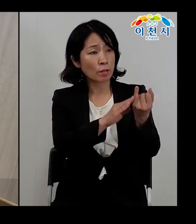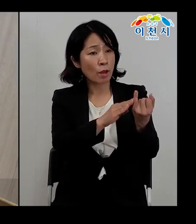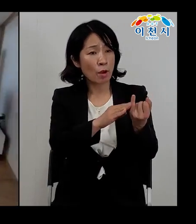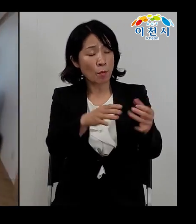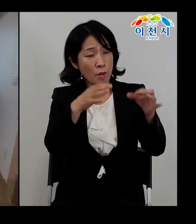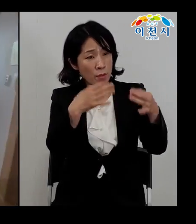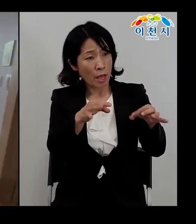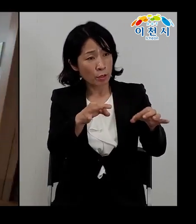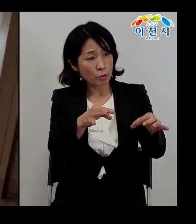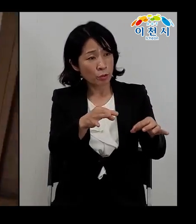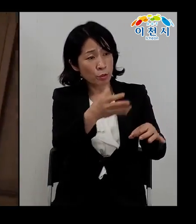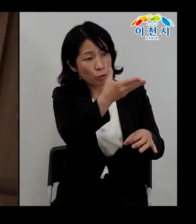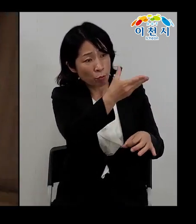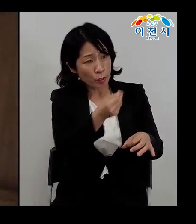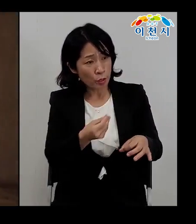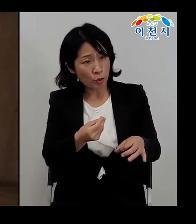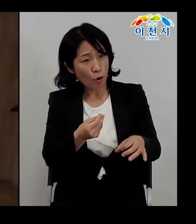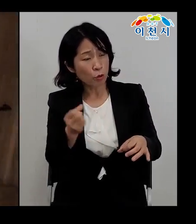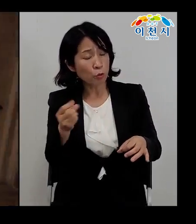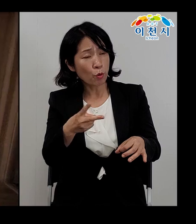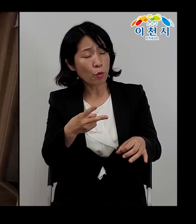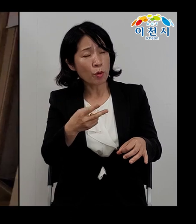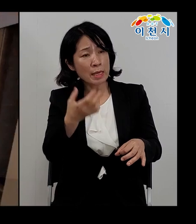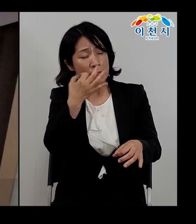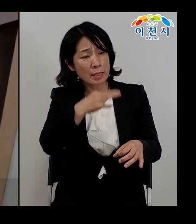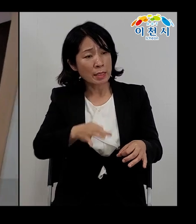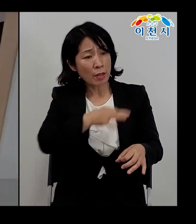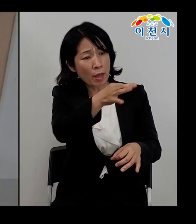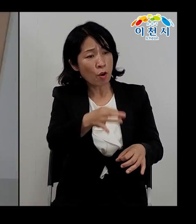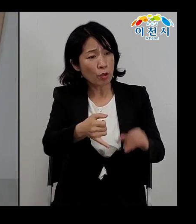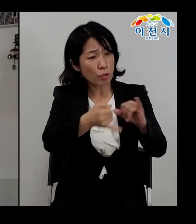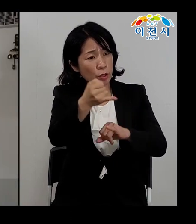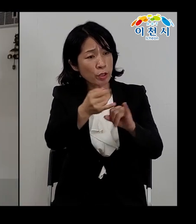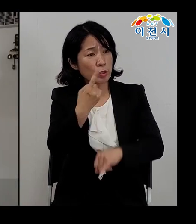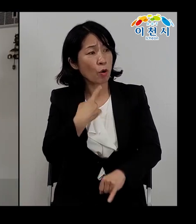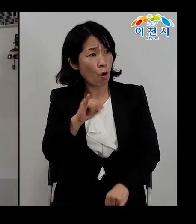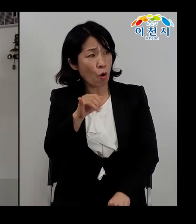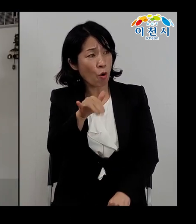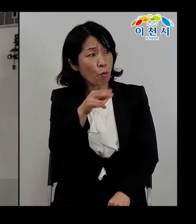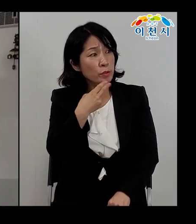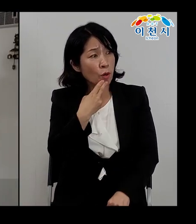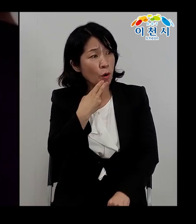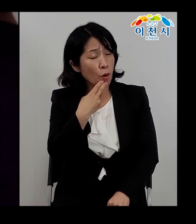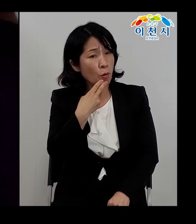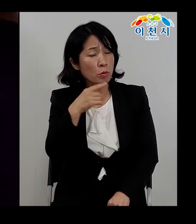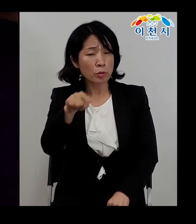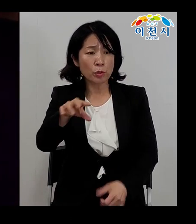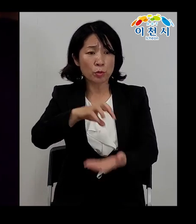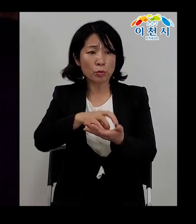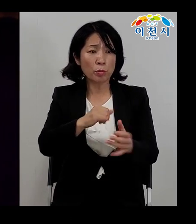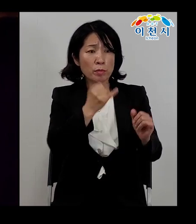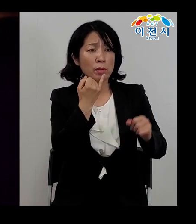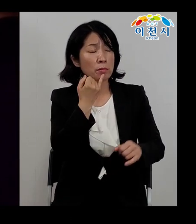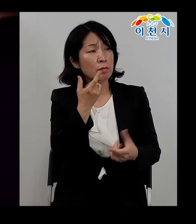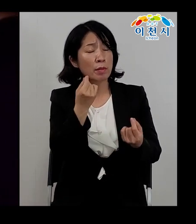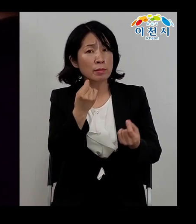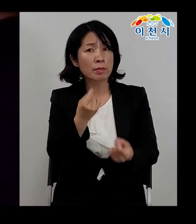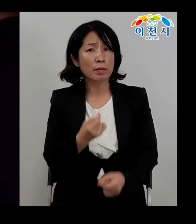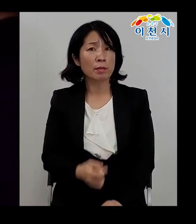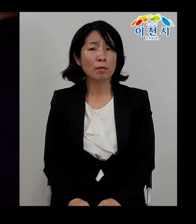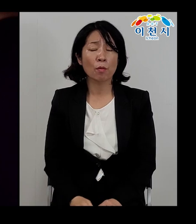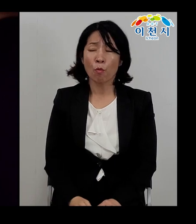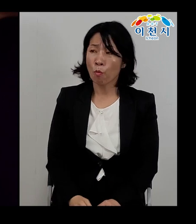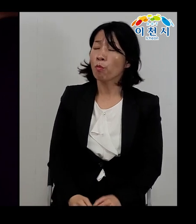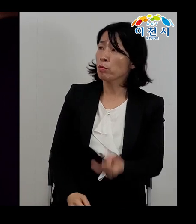사장님은 대출이나 연체 이력 같은 건 없으시죠? 이 정도면 살기 좋으실 것 같은데 어떠세요?